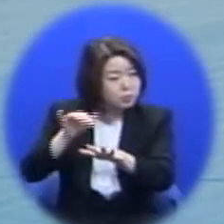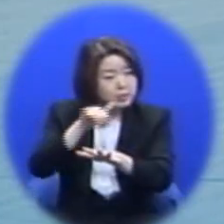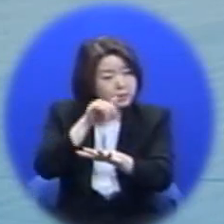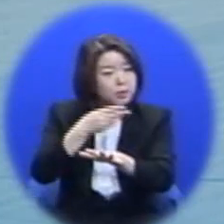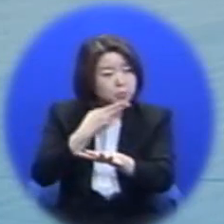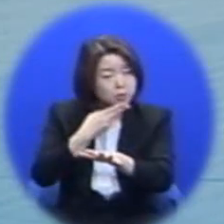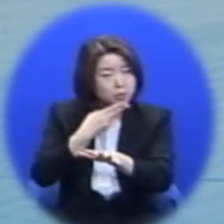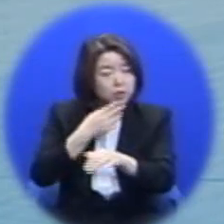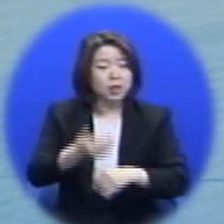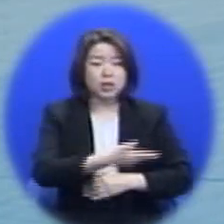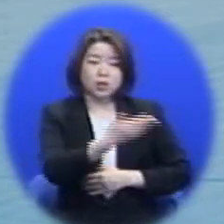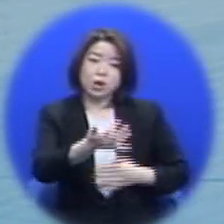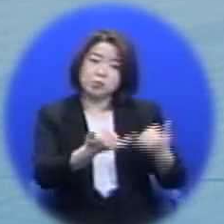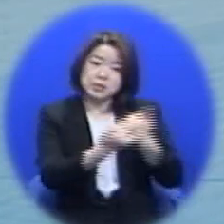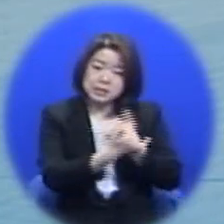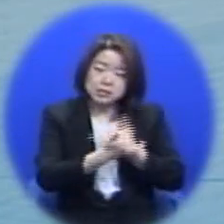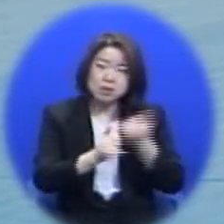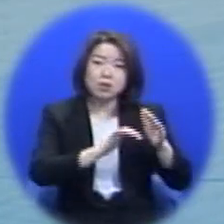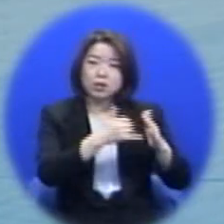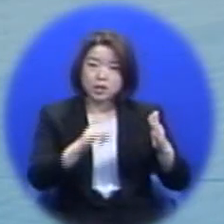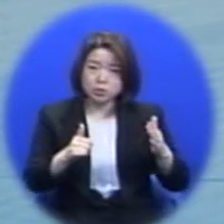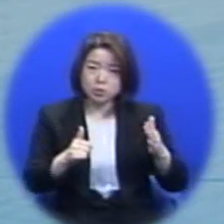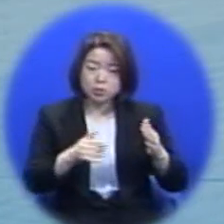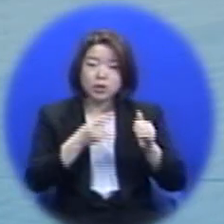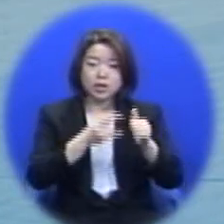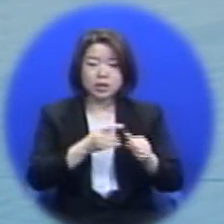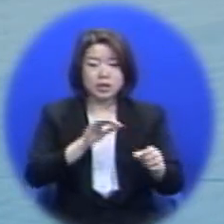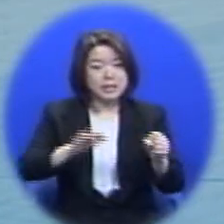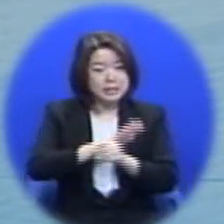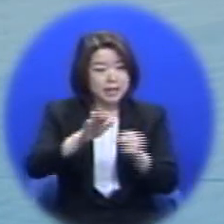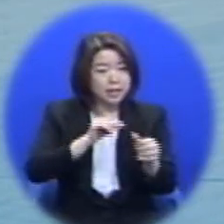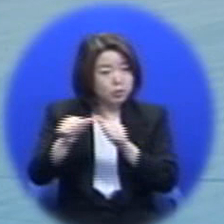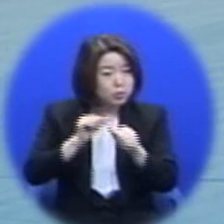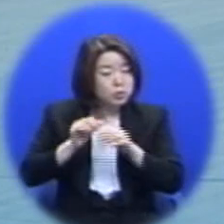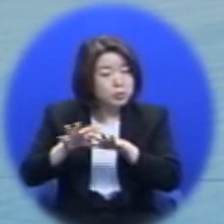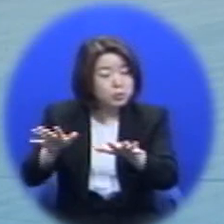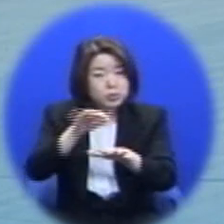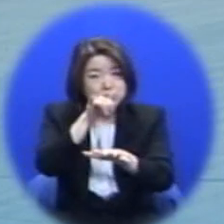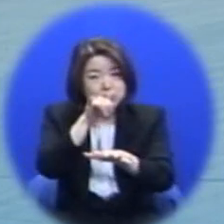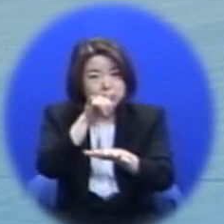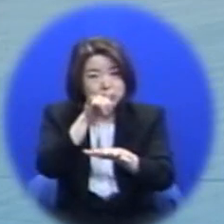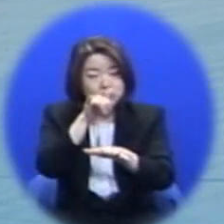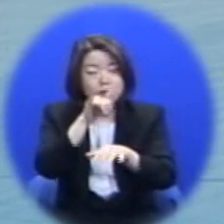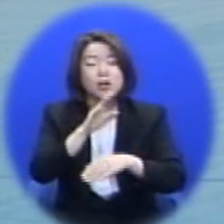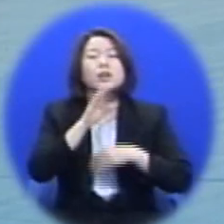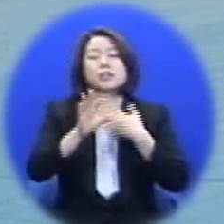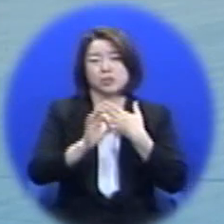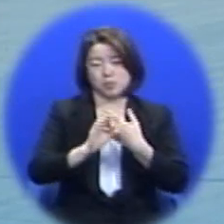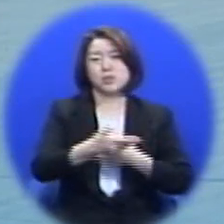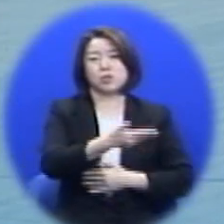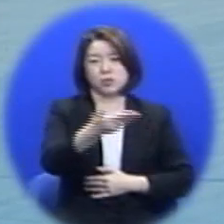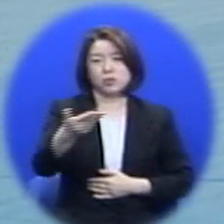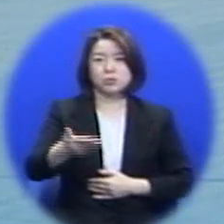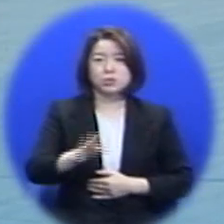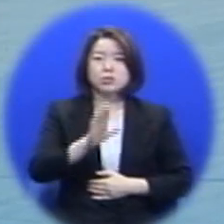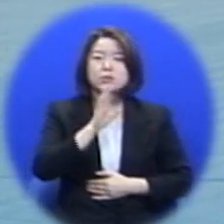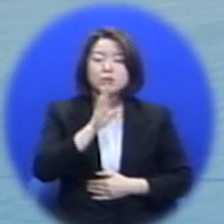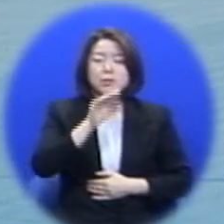가족들, 친척들, 주변의 친구들에게 사랑으로 소문났습니까? 그러면 여러분은 아주 좋은 크리스천이에요.